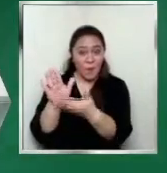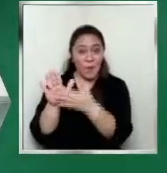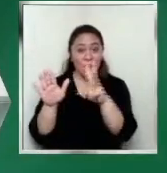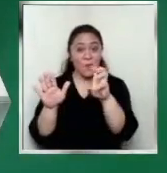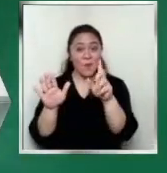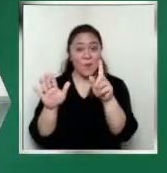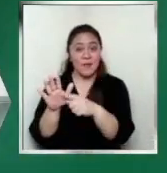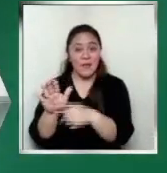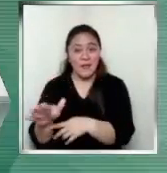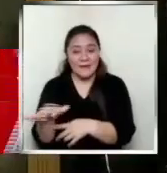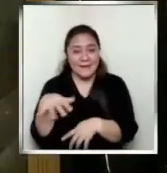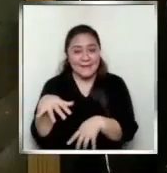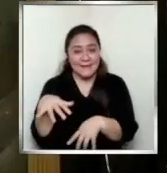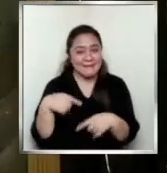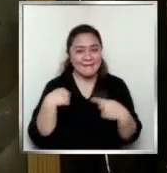panginginig.